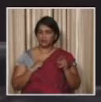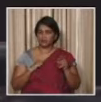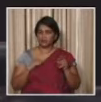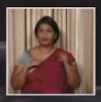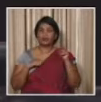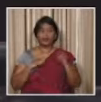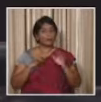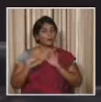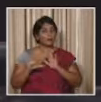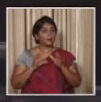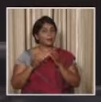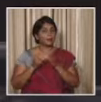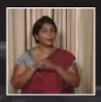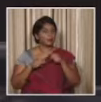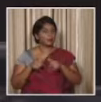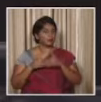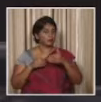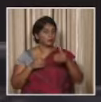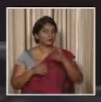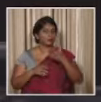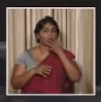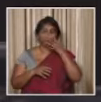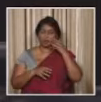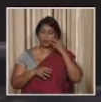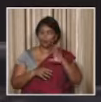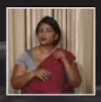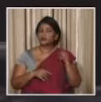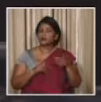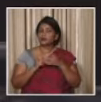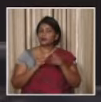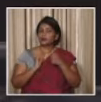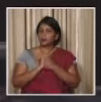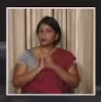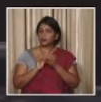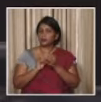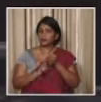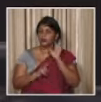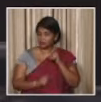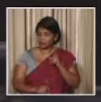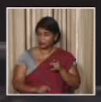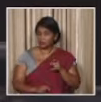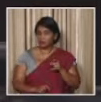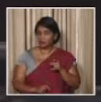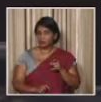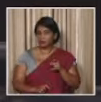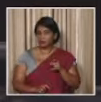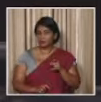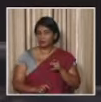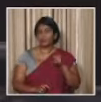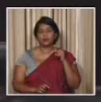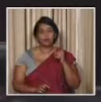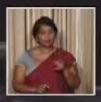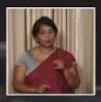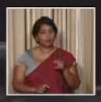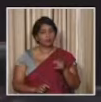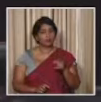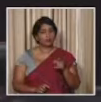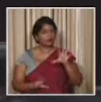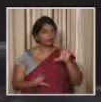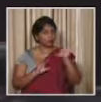ඒ පාලක පන්තිය මෙතෙක් කල් පුරුදු වෙලා ඉඳලා තියෙන ගරු සභාපතිතුමනි ඒ